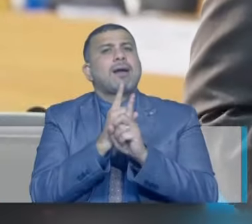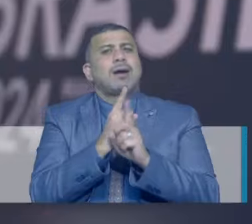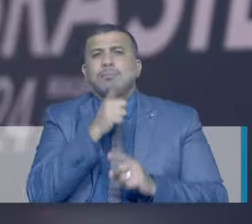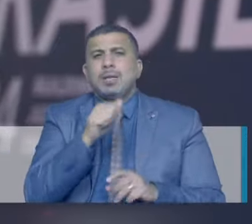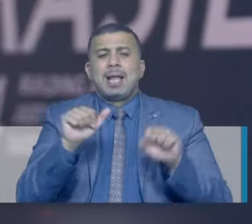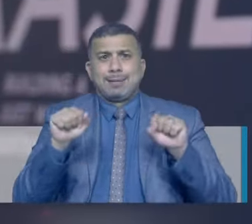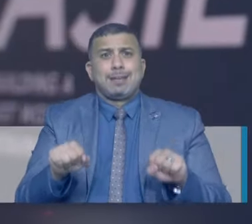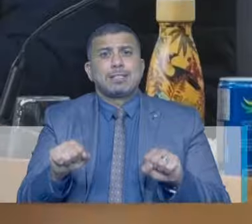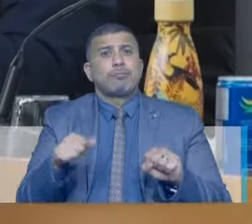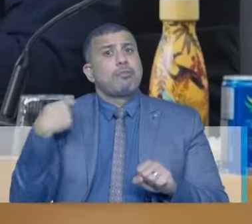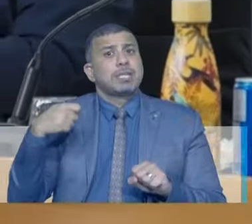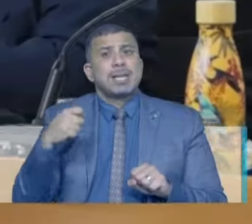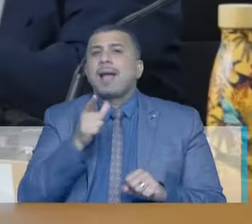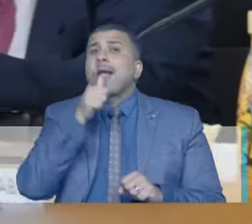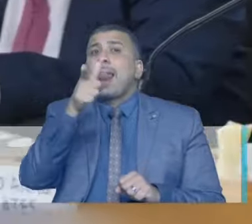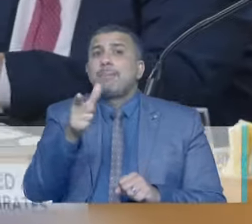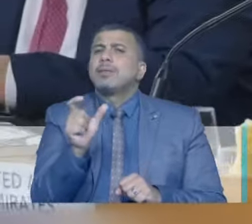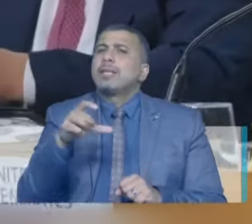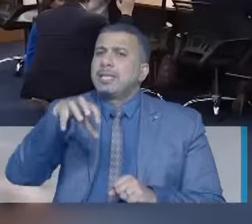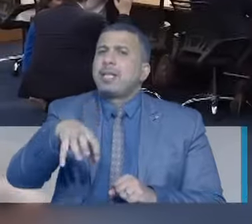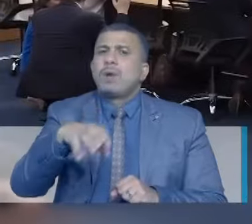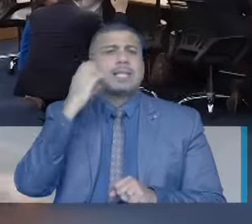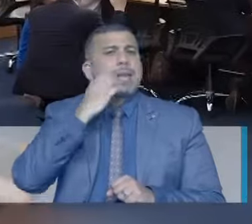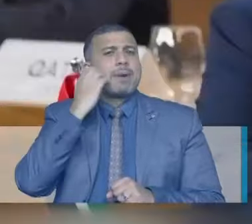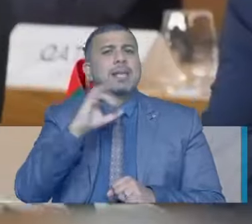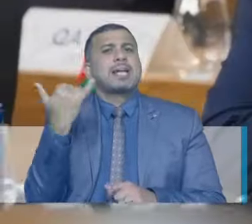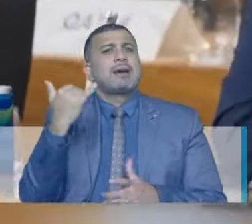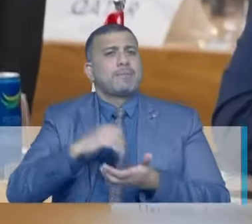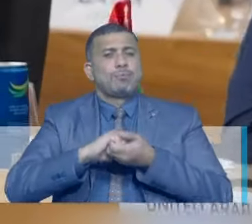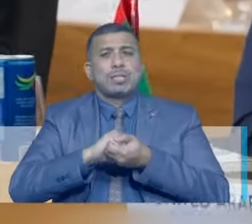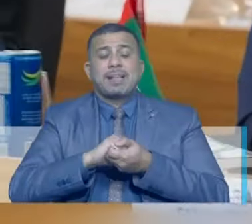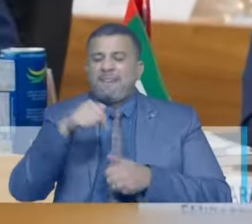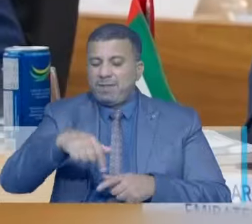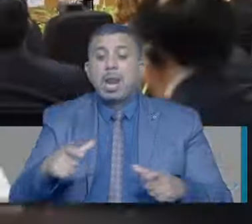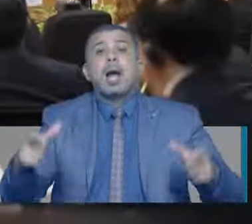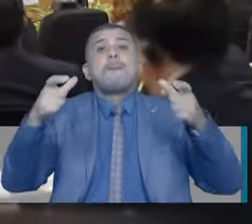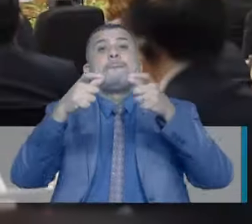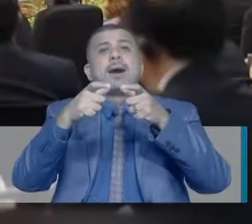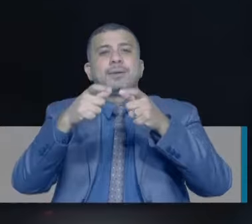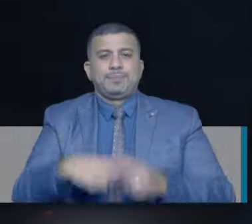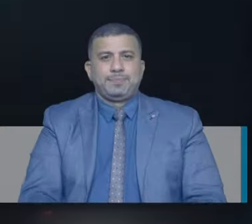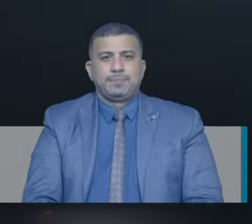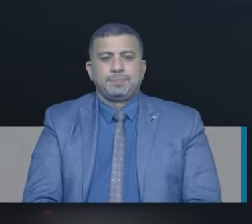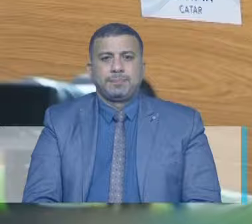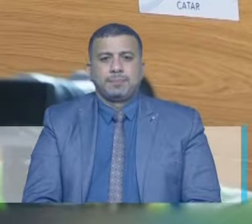ألقى سموه خلال الجلسة الرئيسية كلمة دولة الإمارات العربية المتحدة في